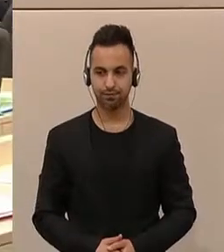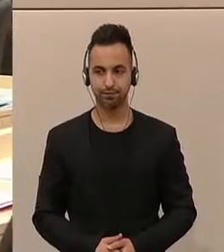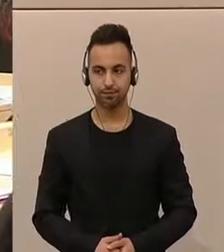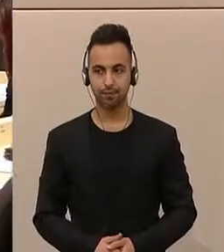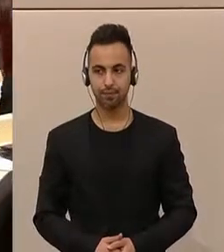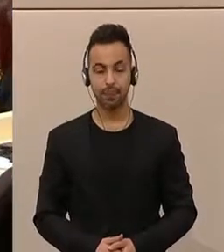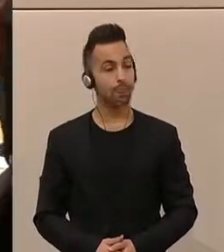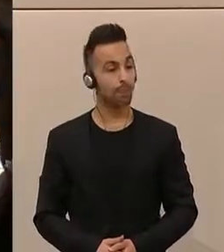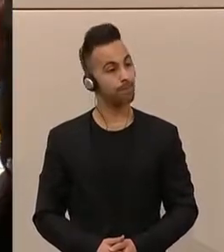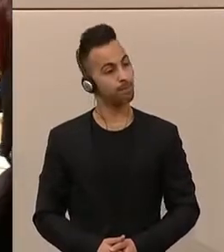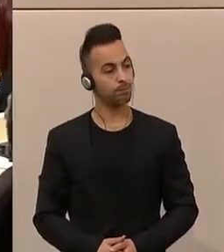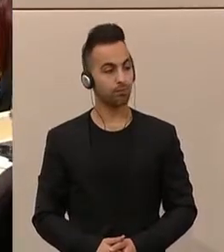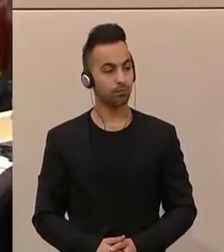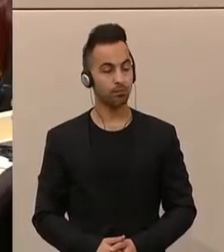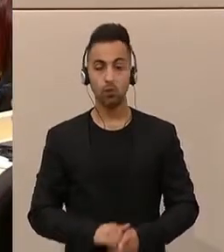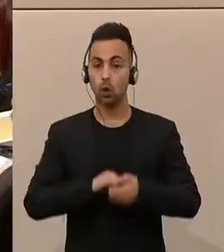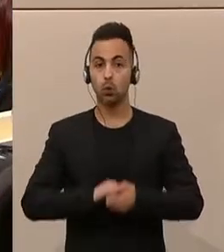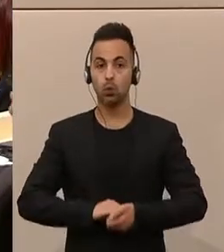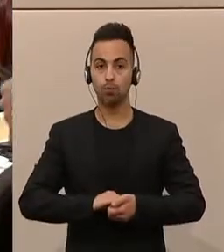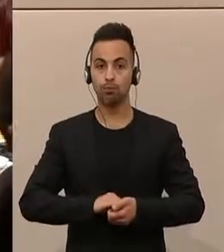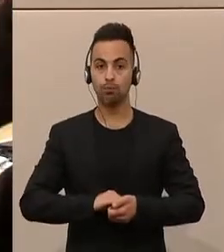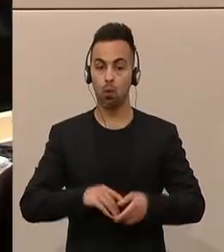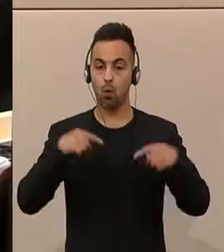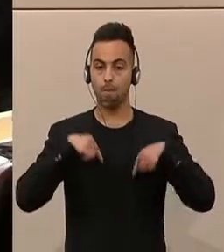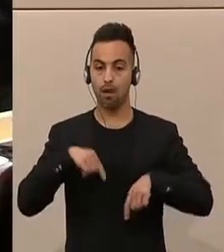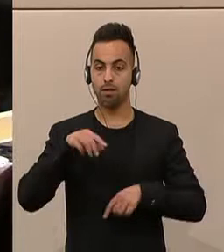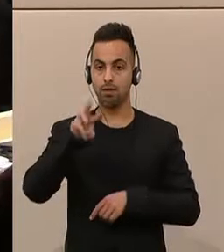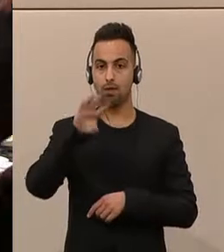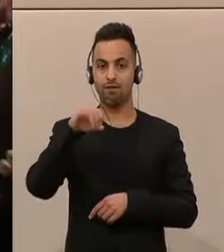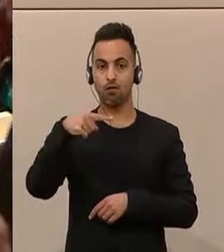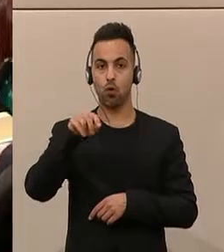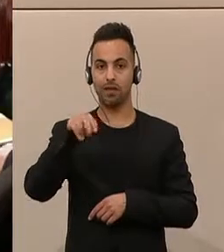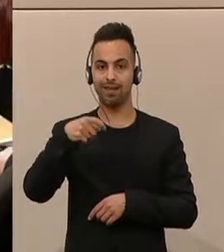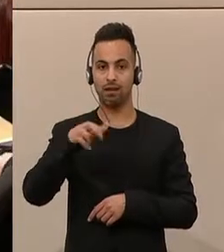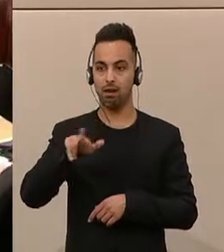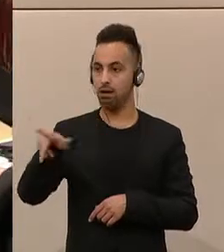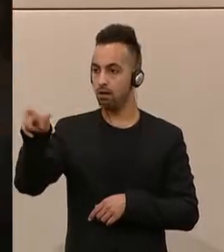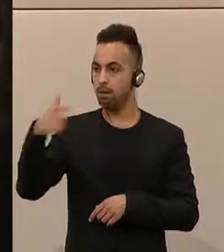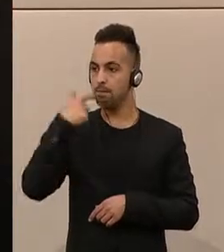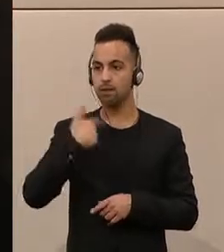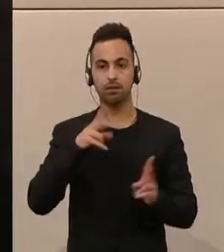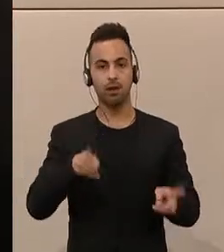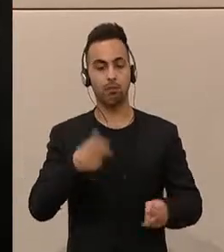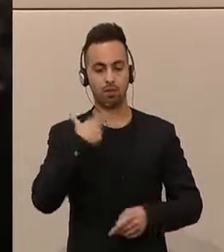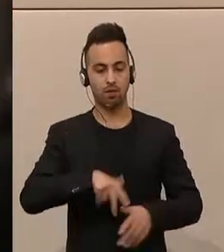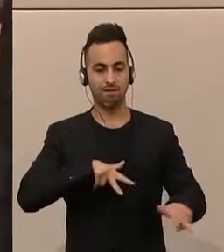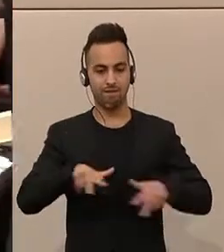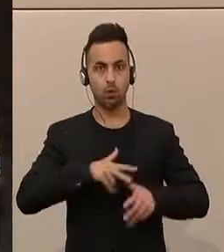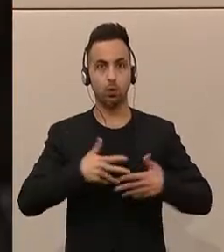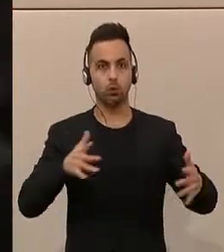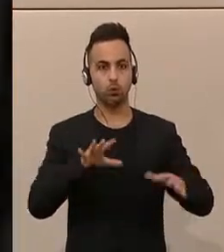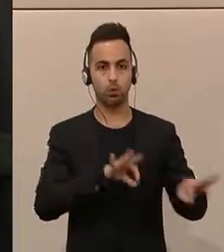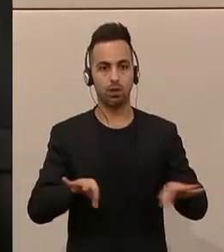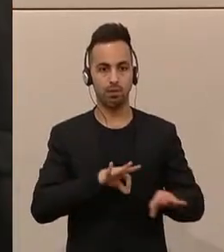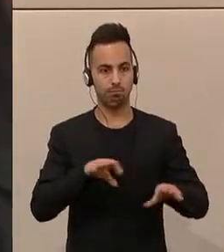Der Kollege, der Klubobmann Wöginger, hat zuerst gemeint, ich könnte mich eigentlich als Personalvertreter eines großen Industrieunternehmens freuen über den